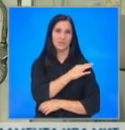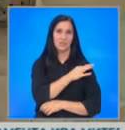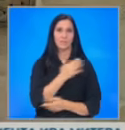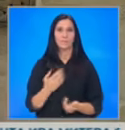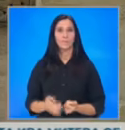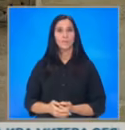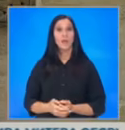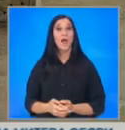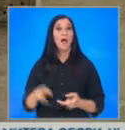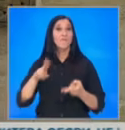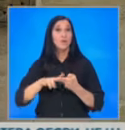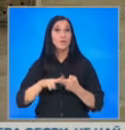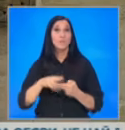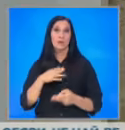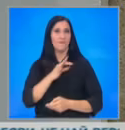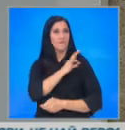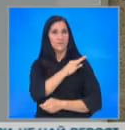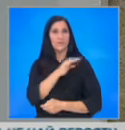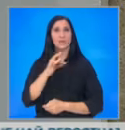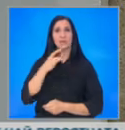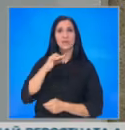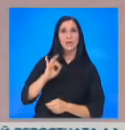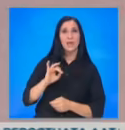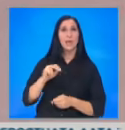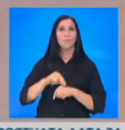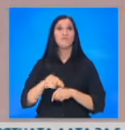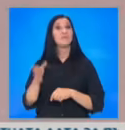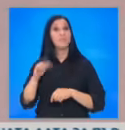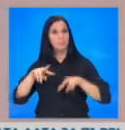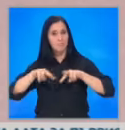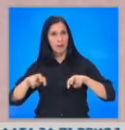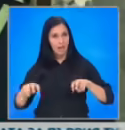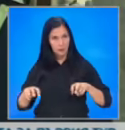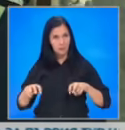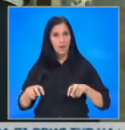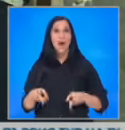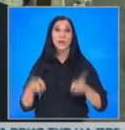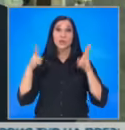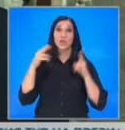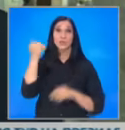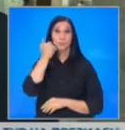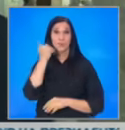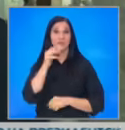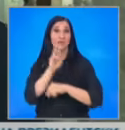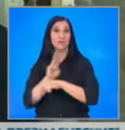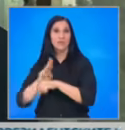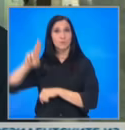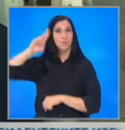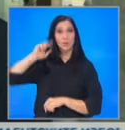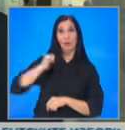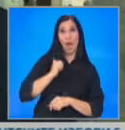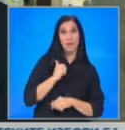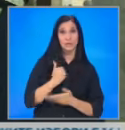срещу COVID. Владимир е вакциниран в РЗИ Пловдив след преглед. Разрешени за употреба в сайта на Изпълнителна агенция